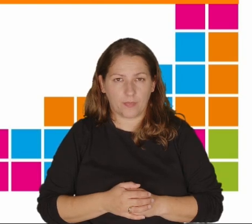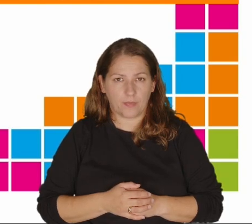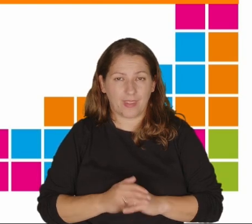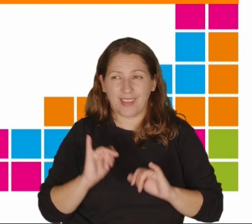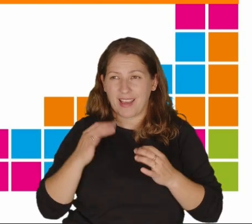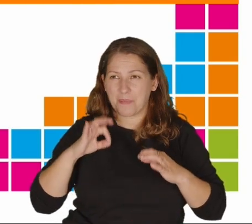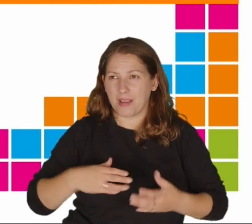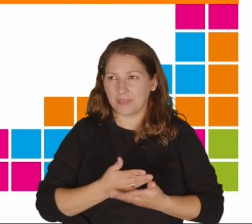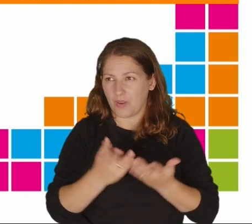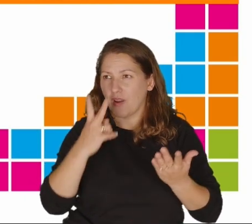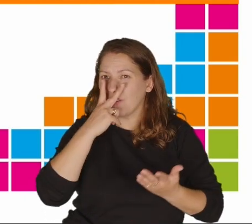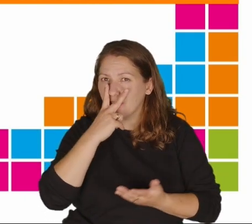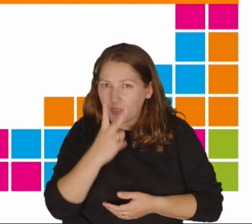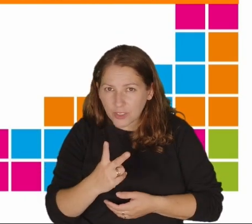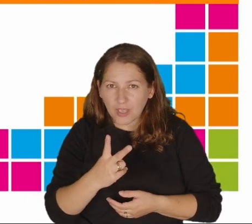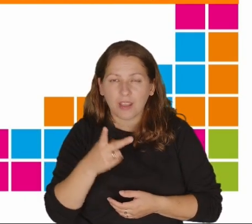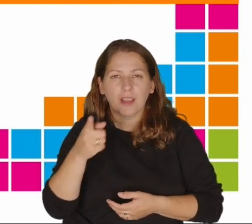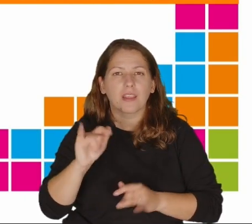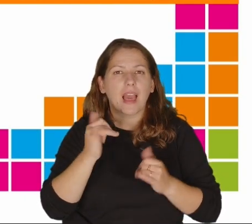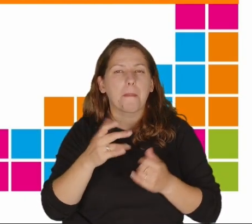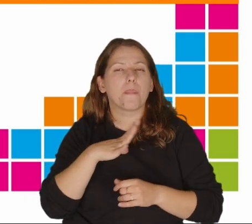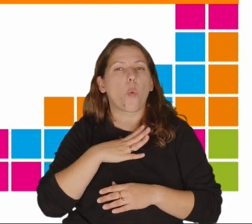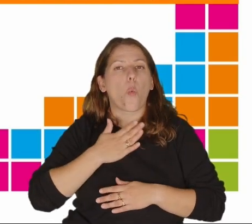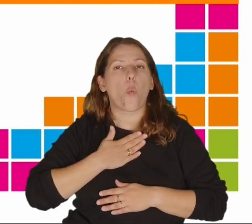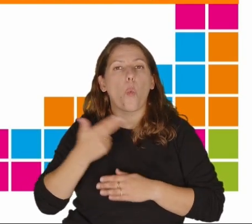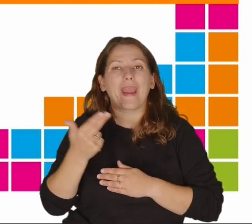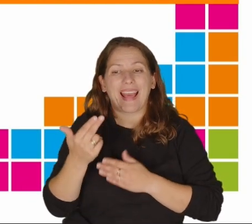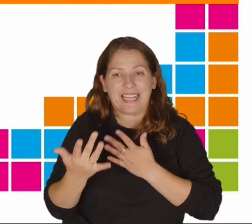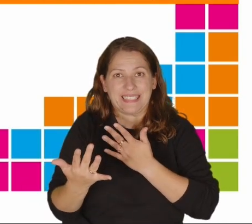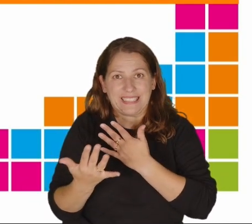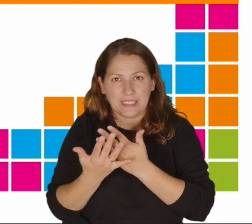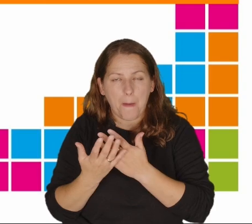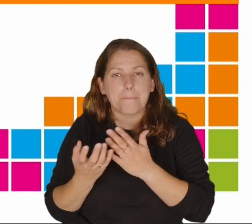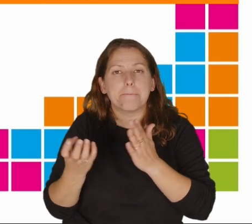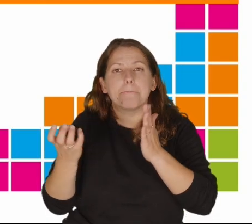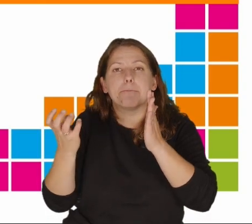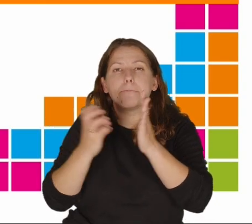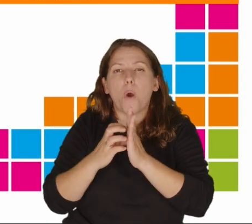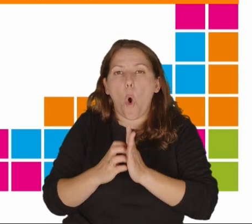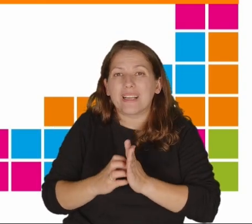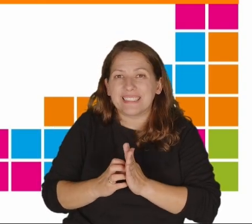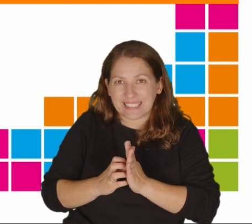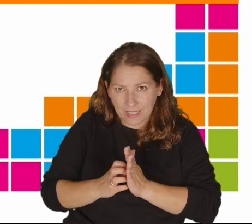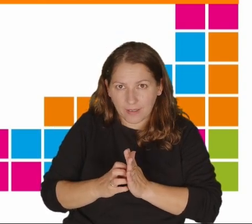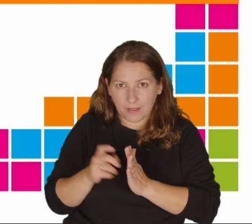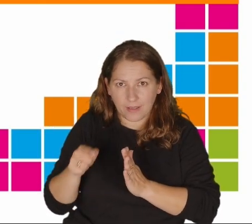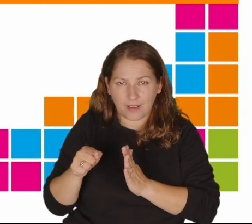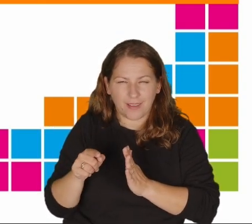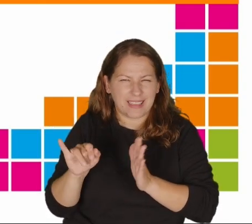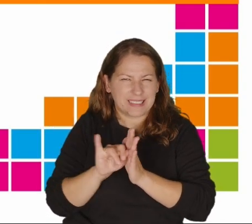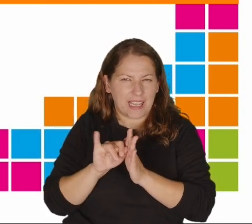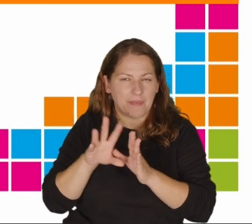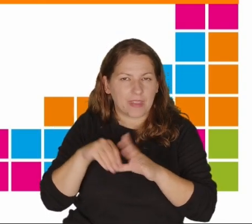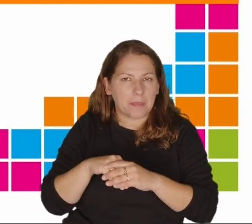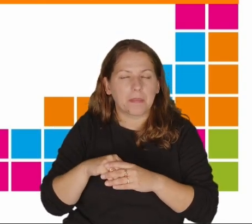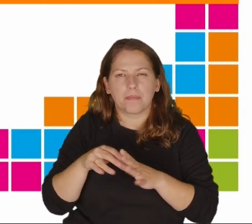jak Państwo tutaj widzicie, jak zbliżał się weekend, to ilość postów, która pojawiała się na tych kontach instagramowych,